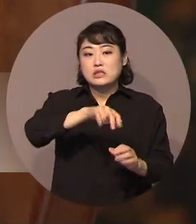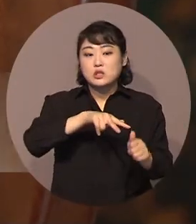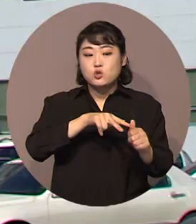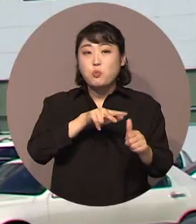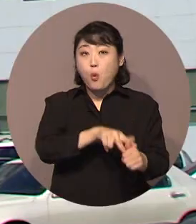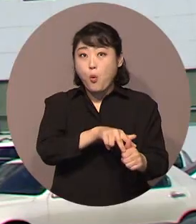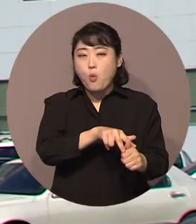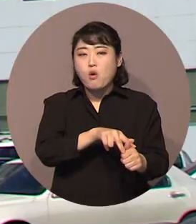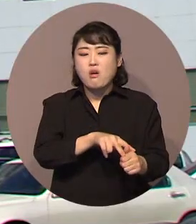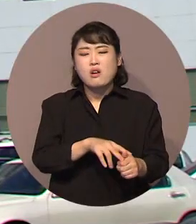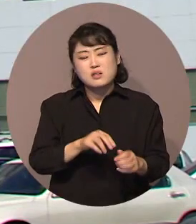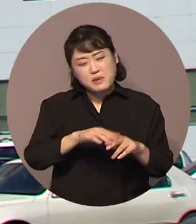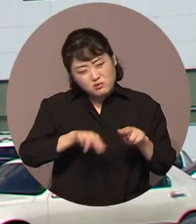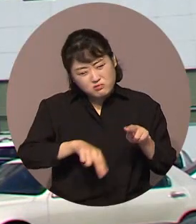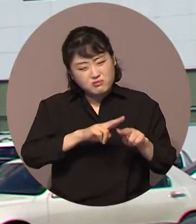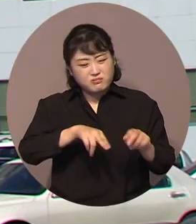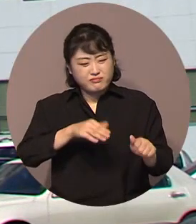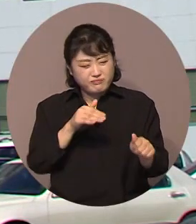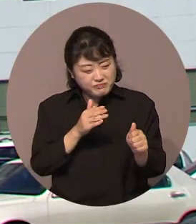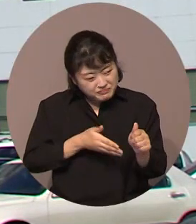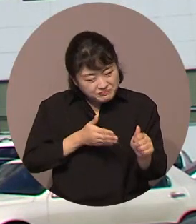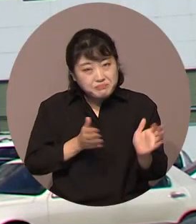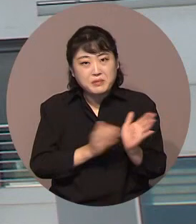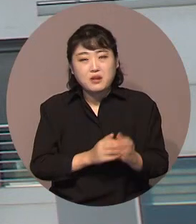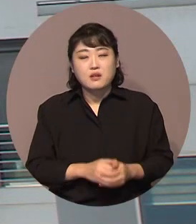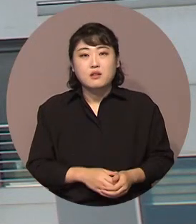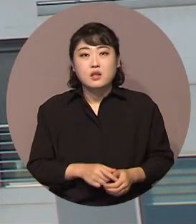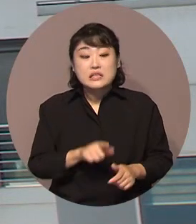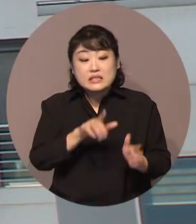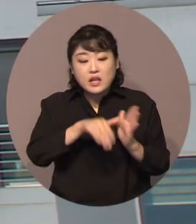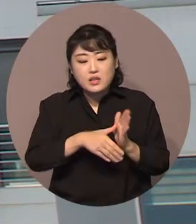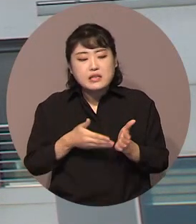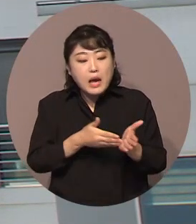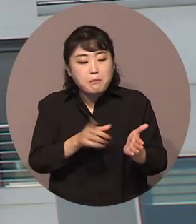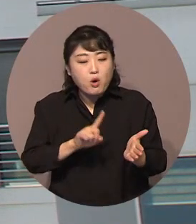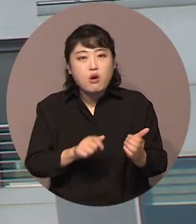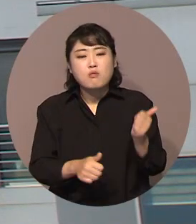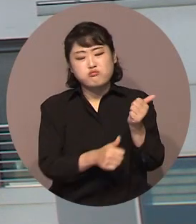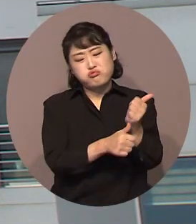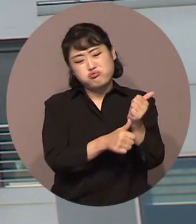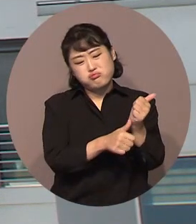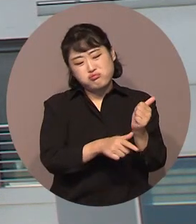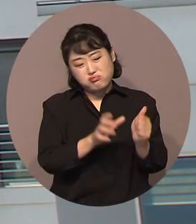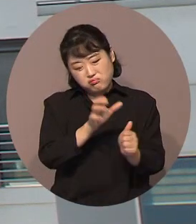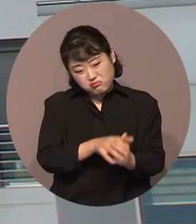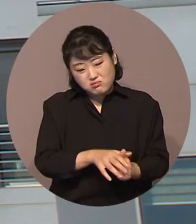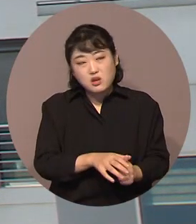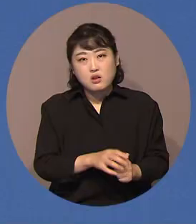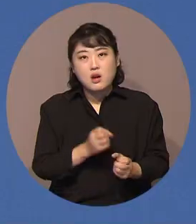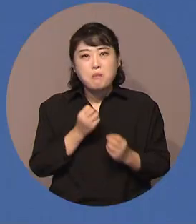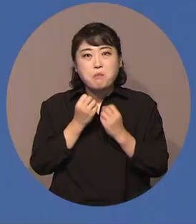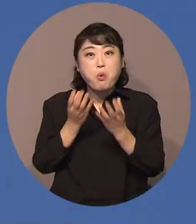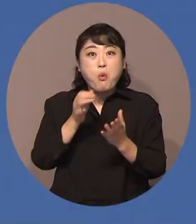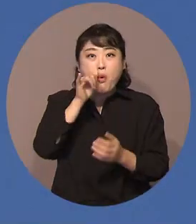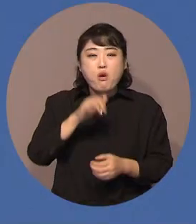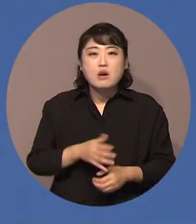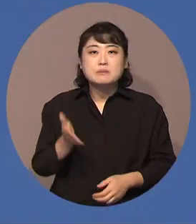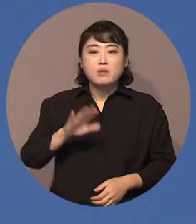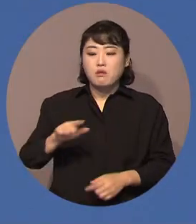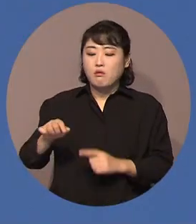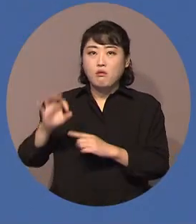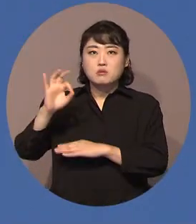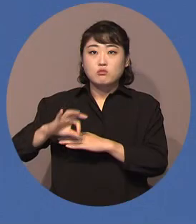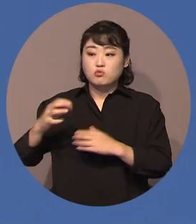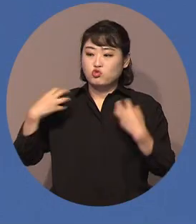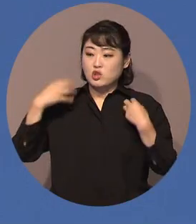불거졌습니다. 당시 김 후보에게 시체육회 부회장직을 제안했다는 폭로도 나왔습니다. 하지만 서구청장은